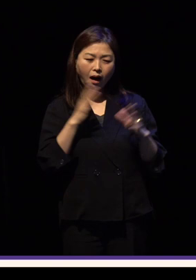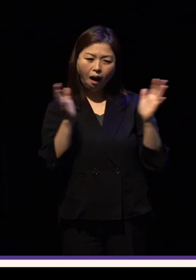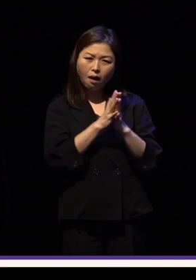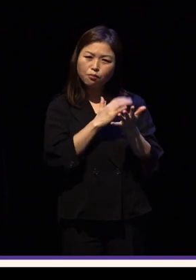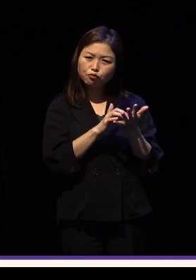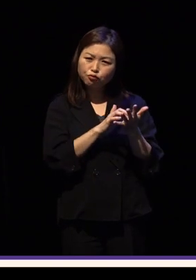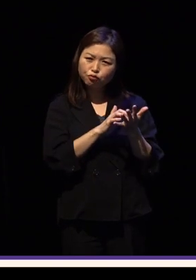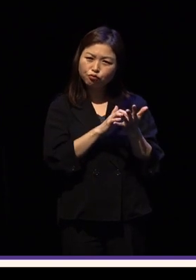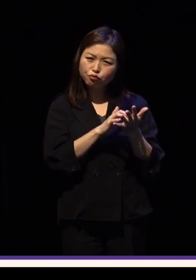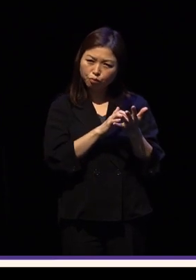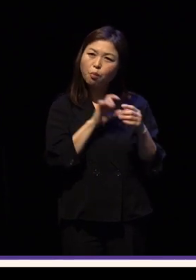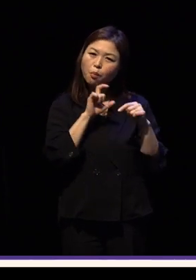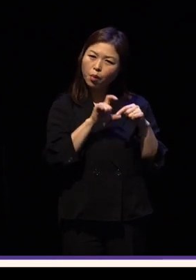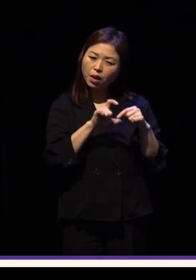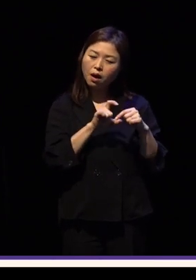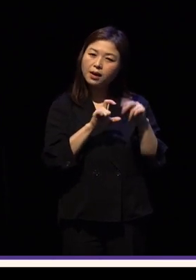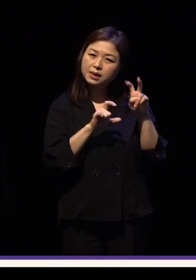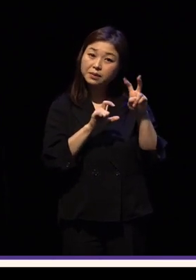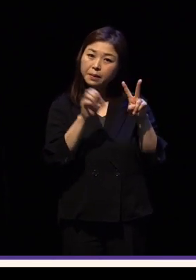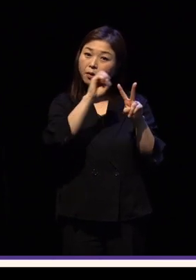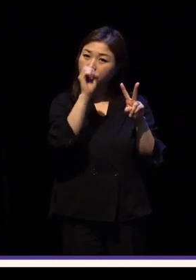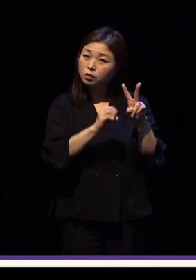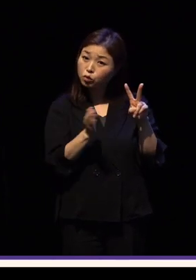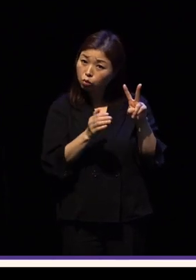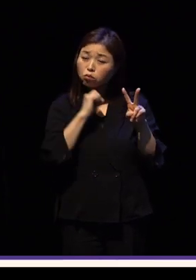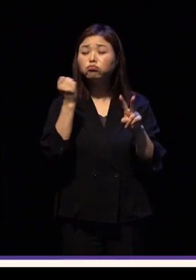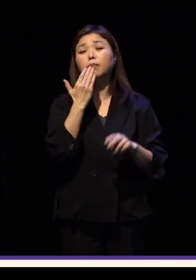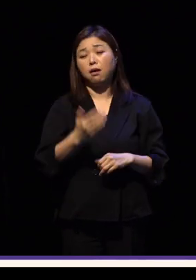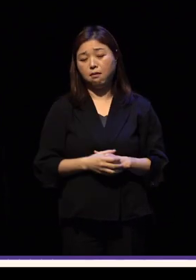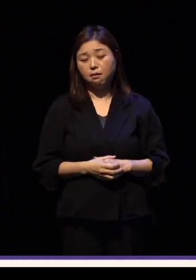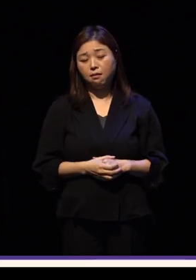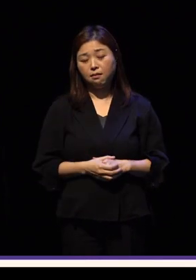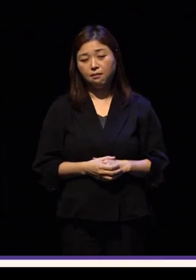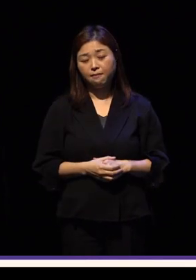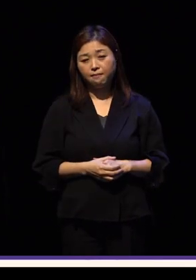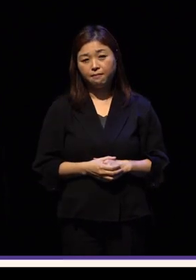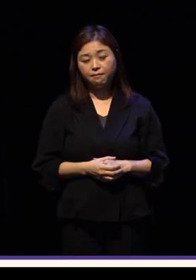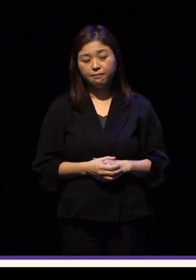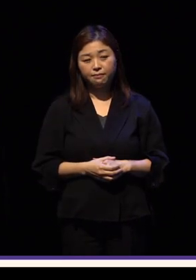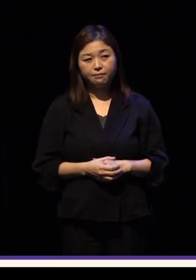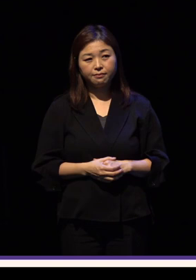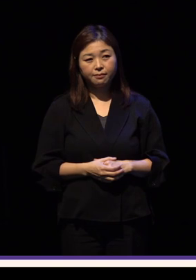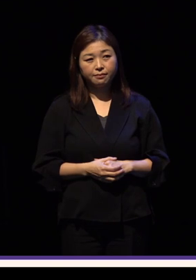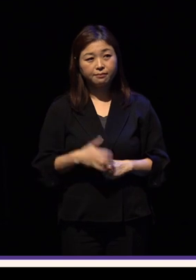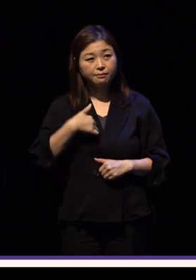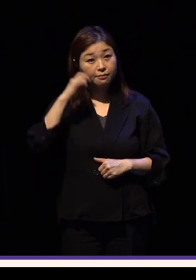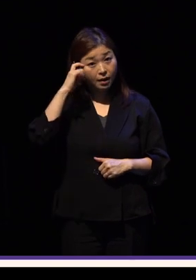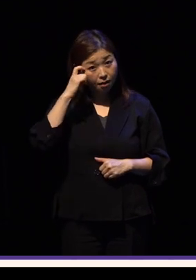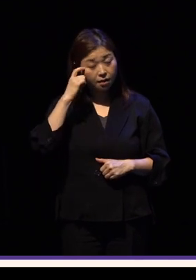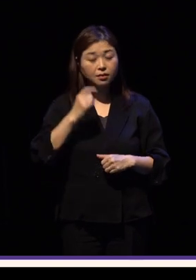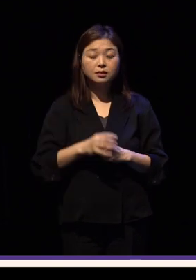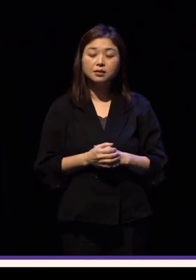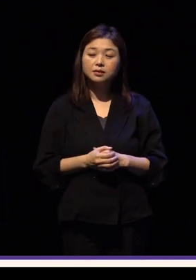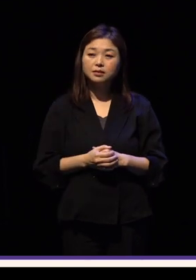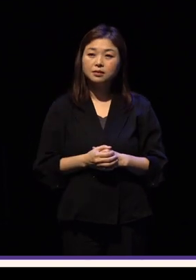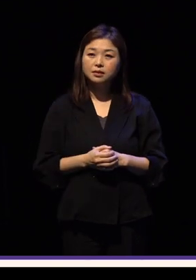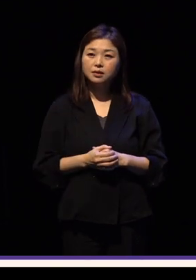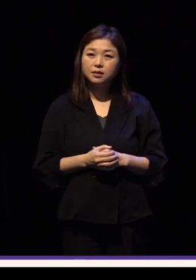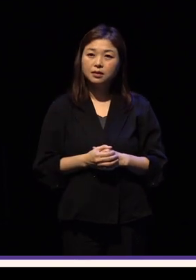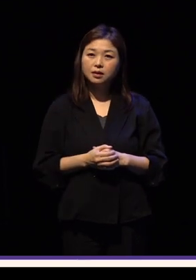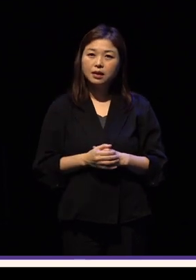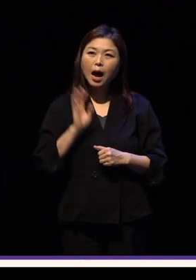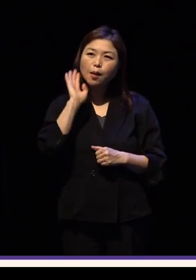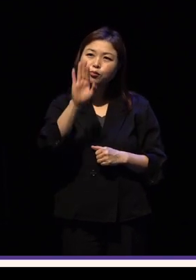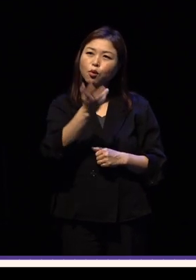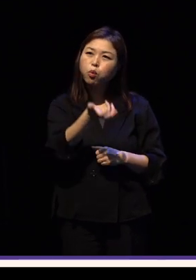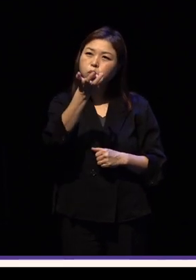내보니까 한 22% 선정률이에요. 근데 제가 생각하기에는 이게 궁극적으로 한